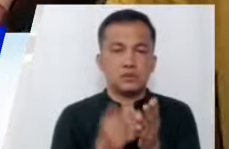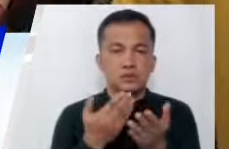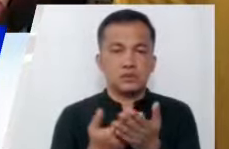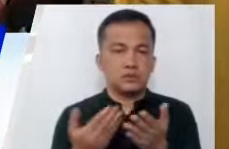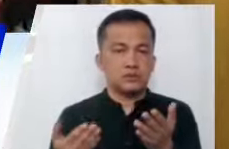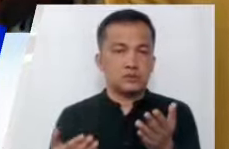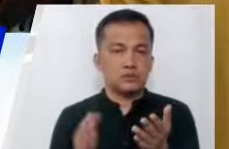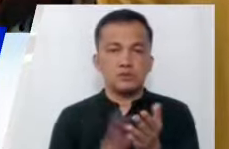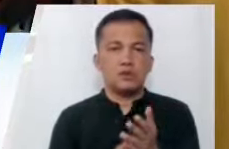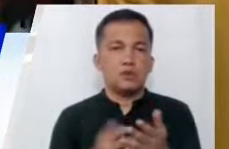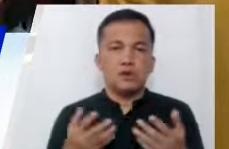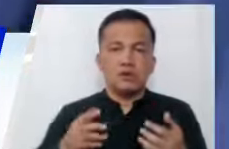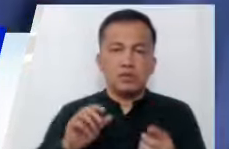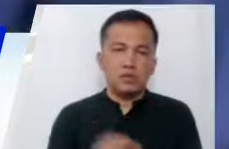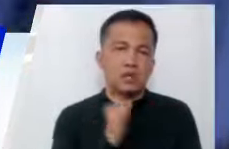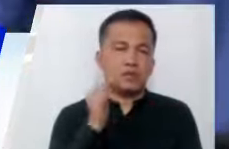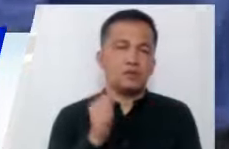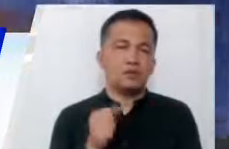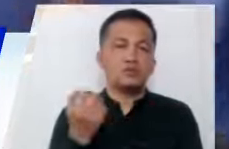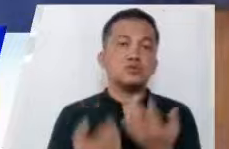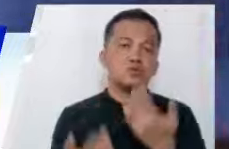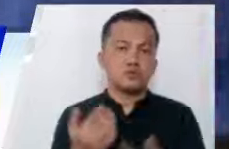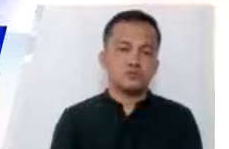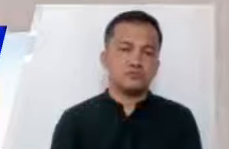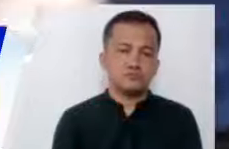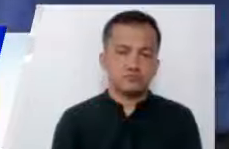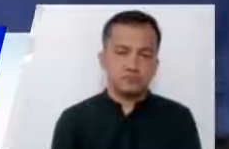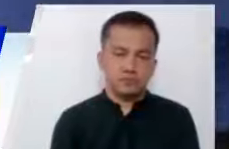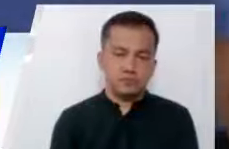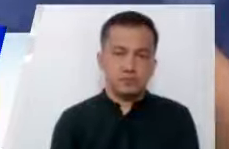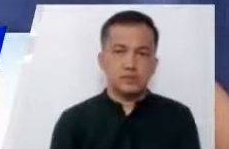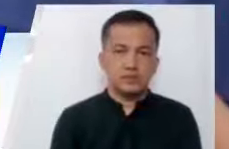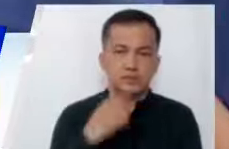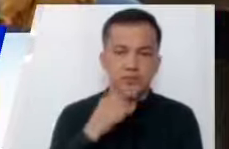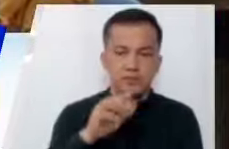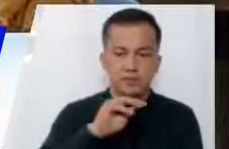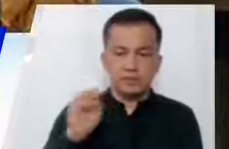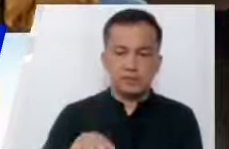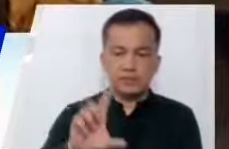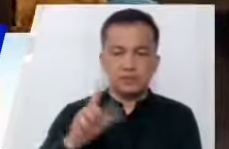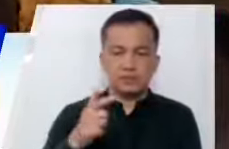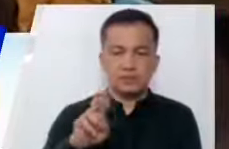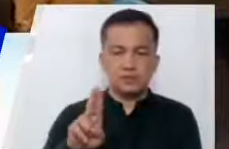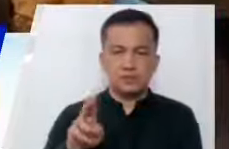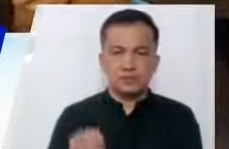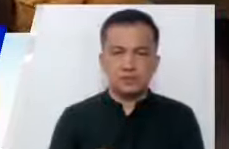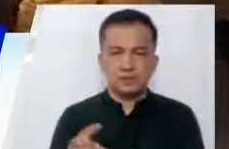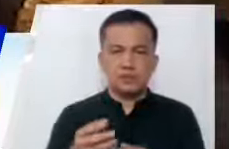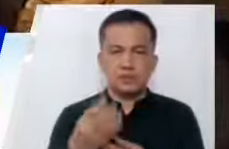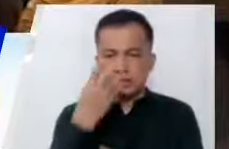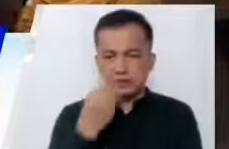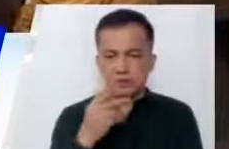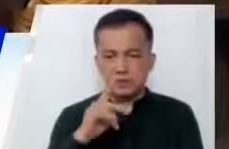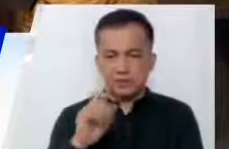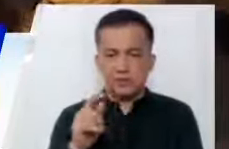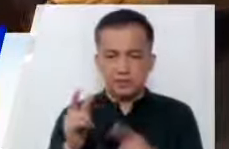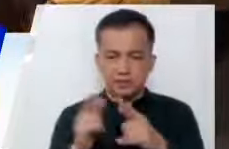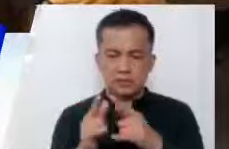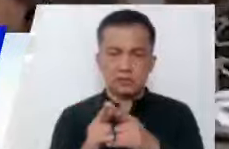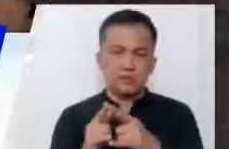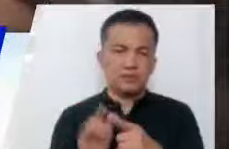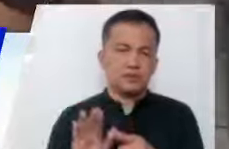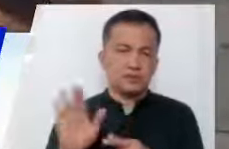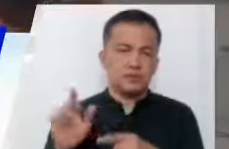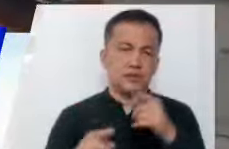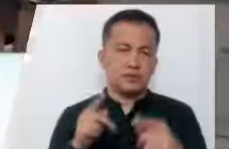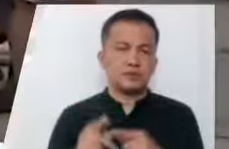rin. Sunog po lahat. Sabi ng Manila LGU, mamimigay daw sila ng sleeping kits at modular tents para sa mga residente.